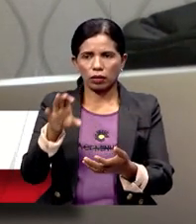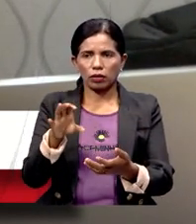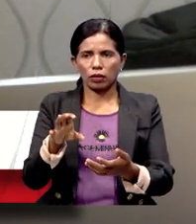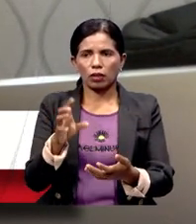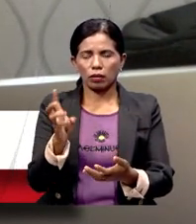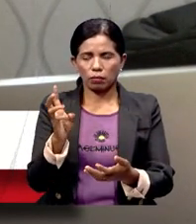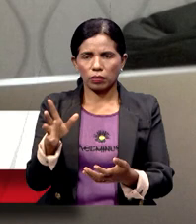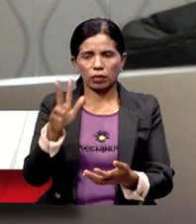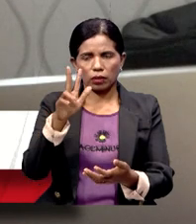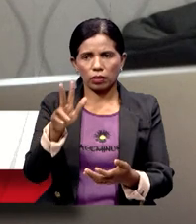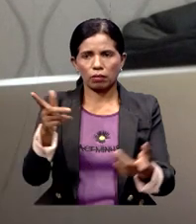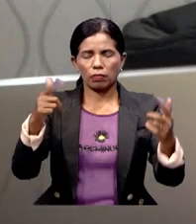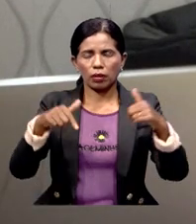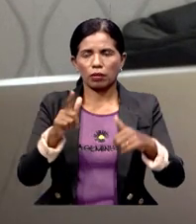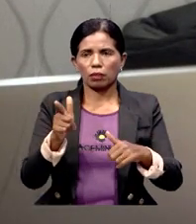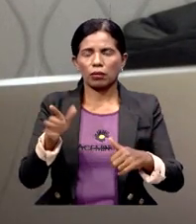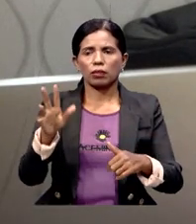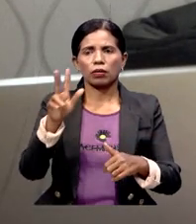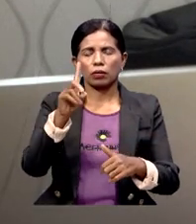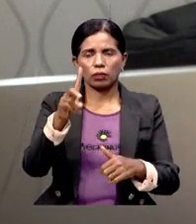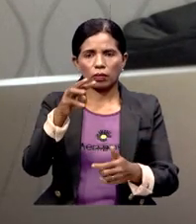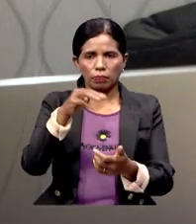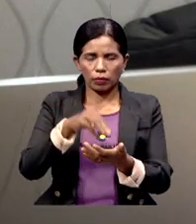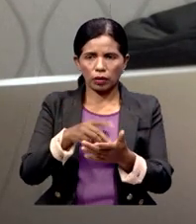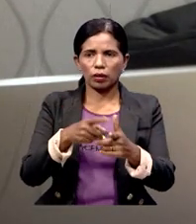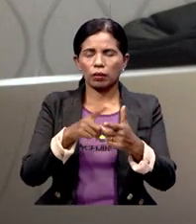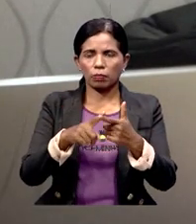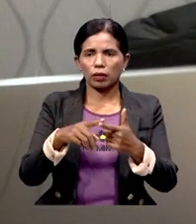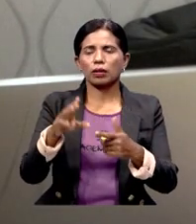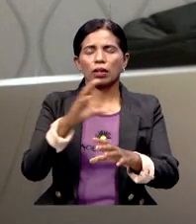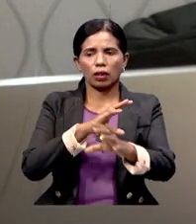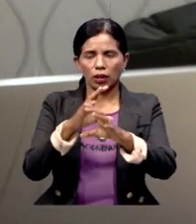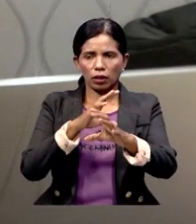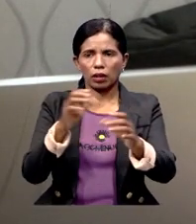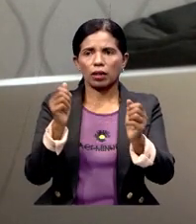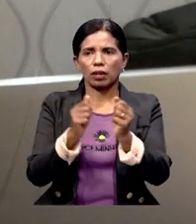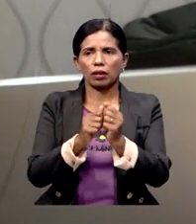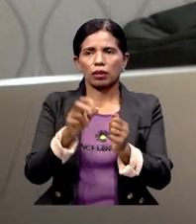1.506.153 mais 22.000 ne e depois ba kareta